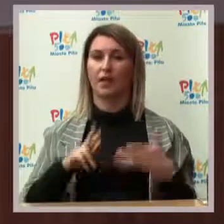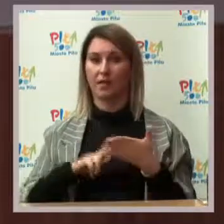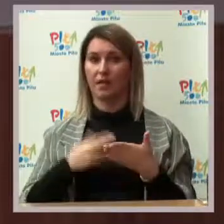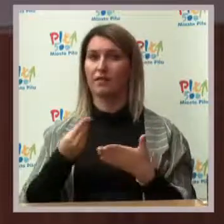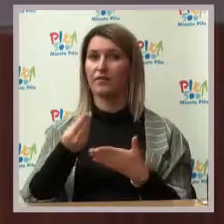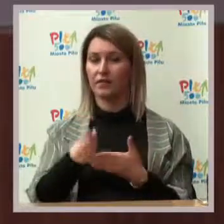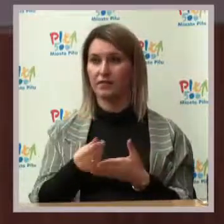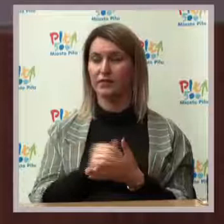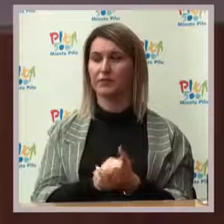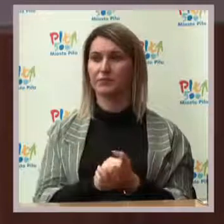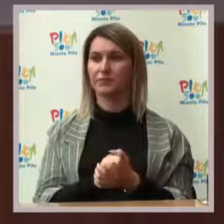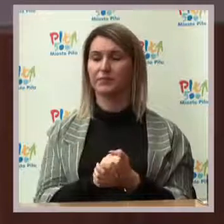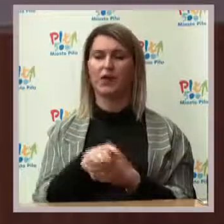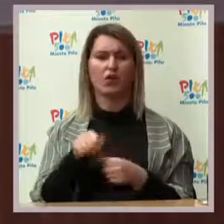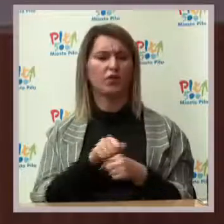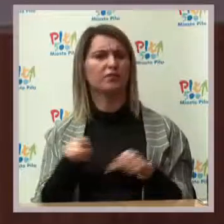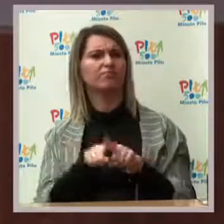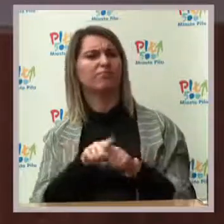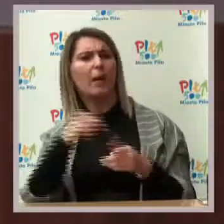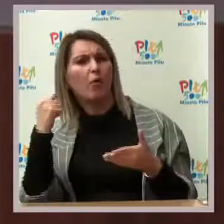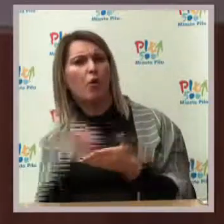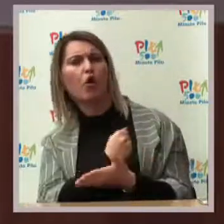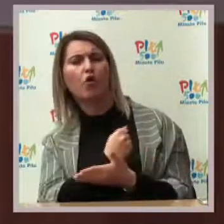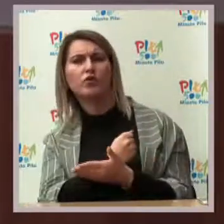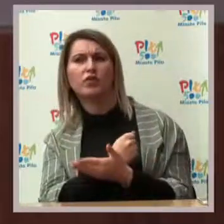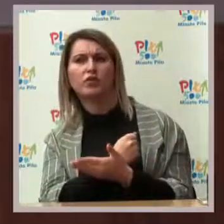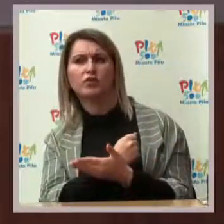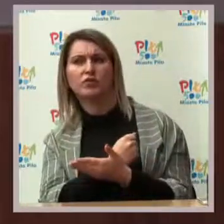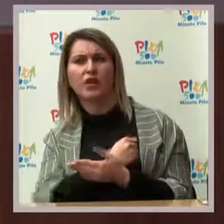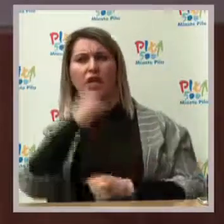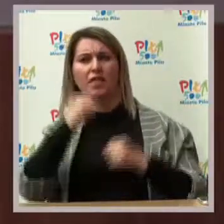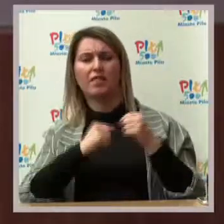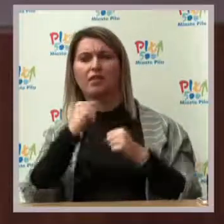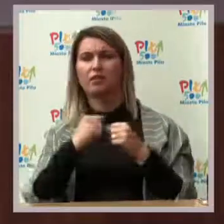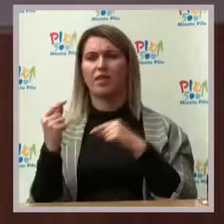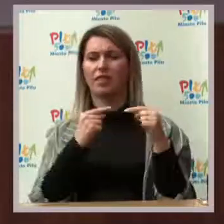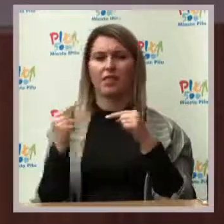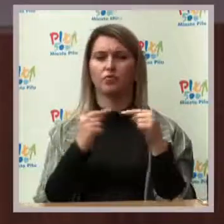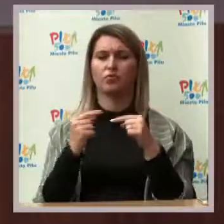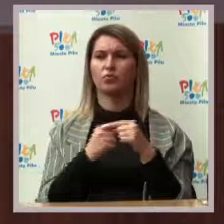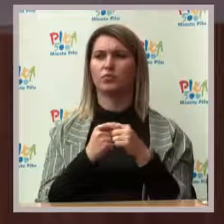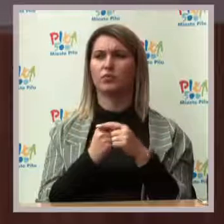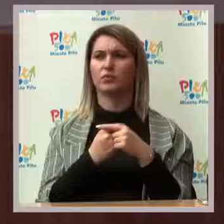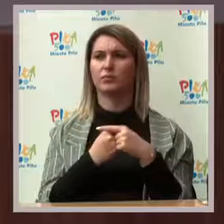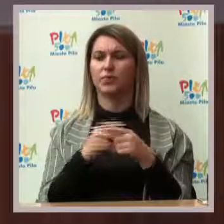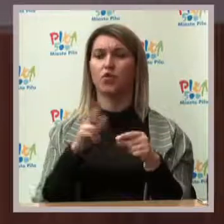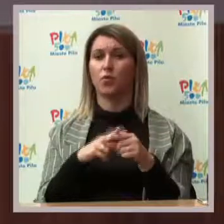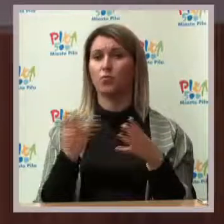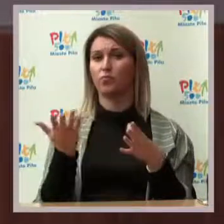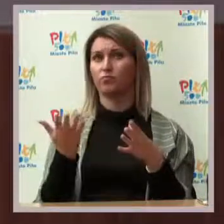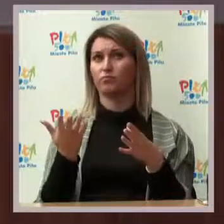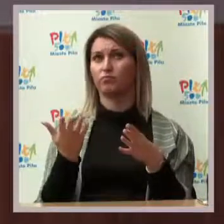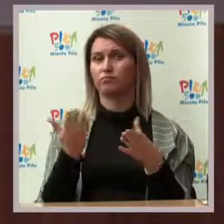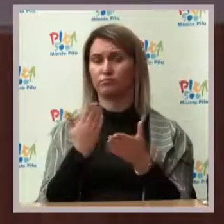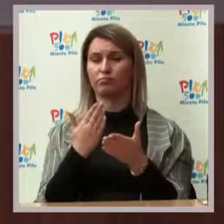To też konieczność dobrego wynegocjowania nowych porozumień, które przed nami. Jesteśmy już